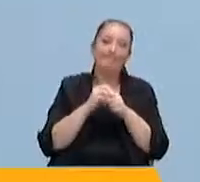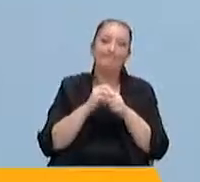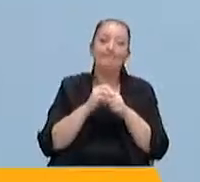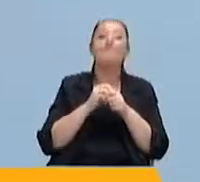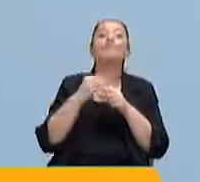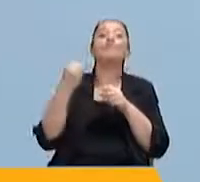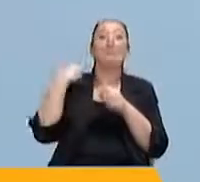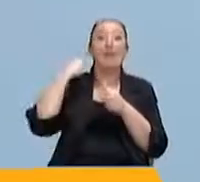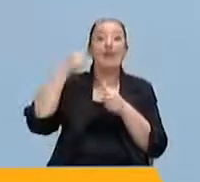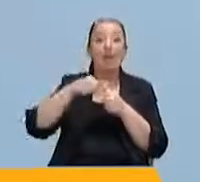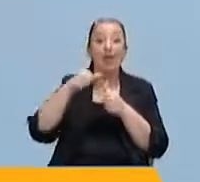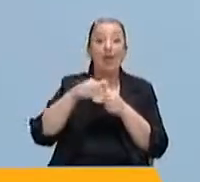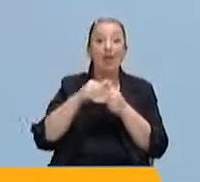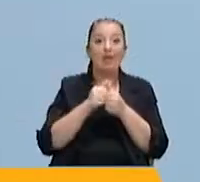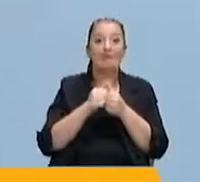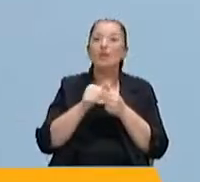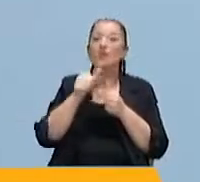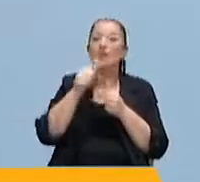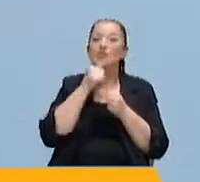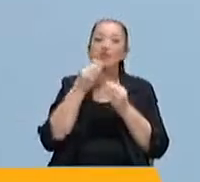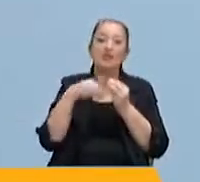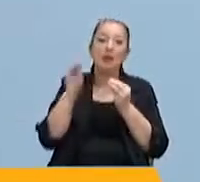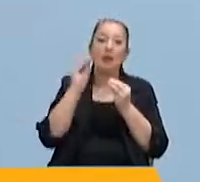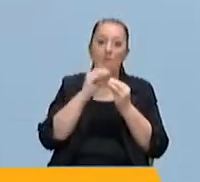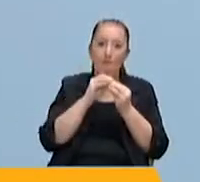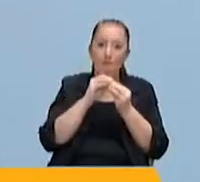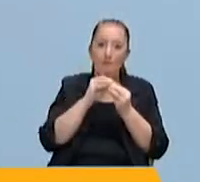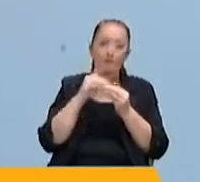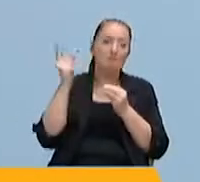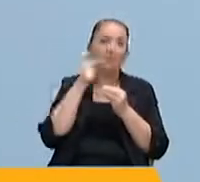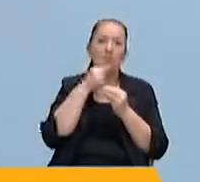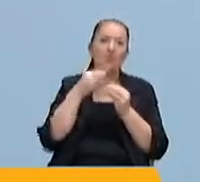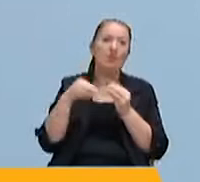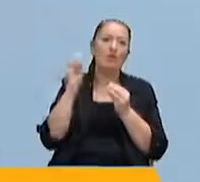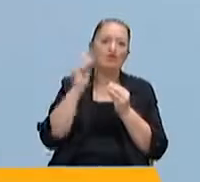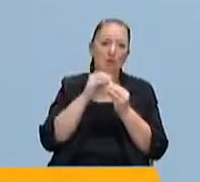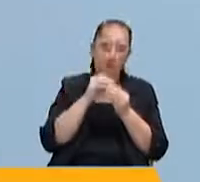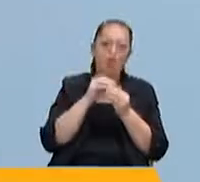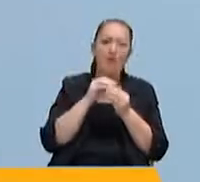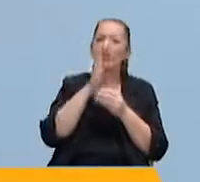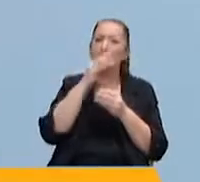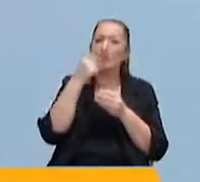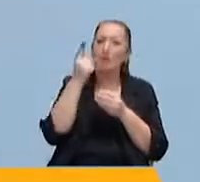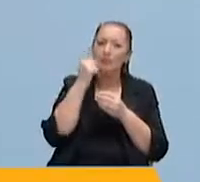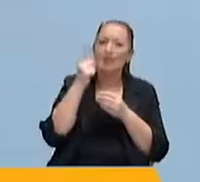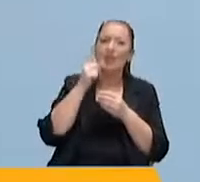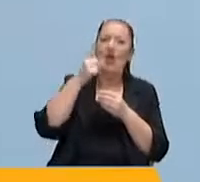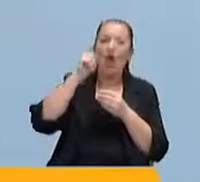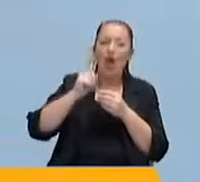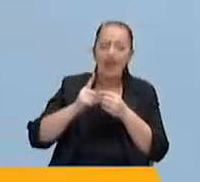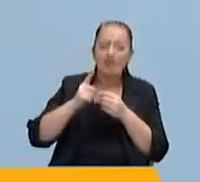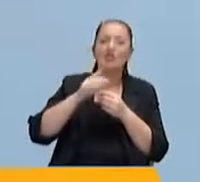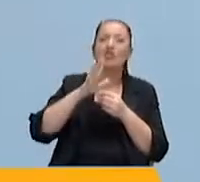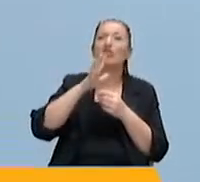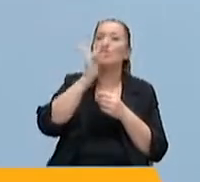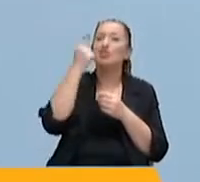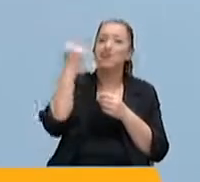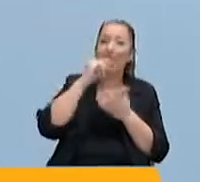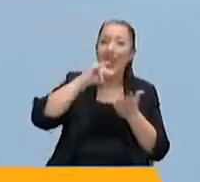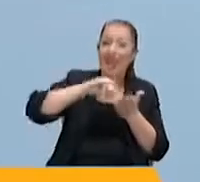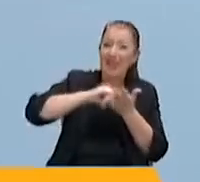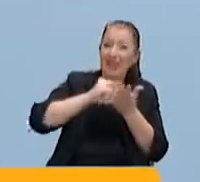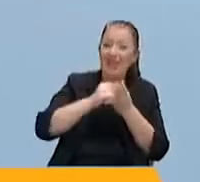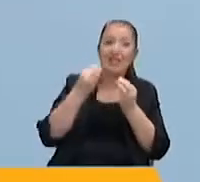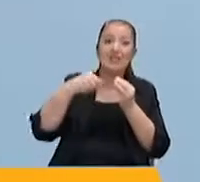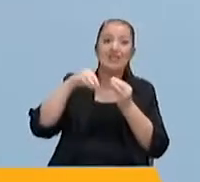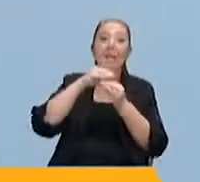Yine su zammı, meşhur su zammı. Şimdi hiçbir yönetici, hiçbir idareci zam